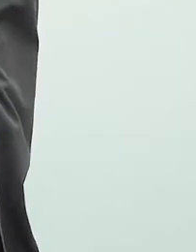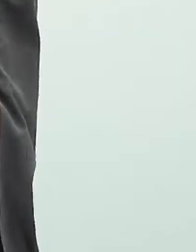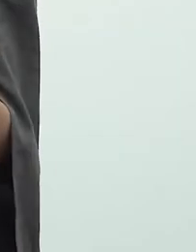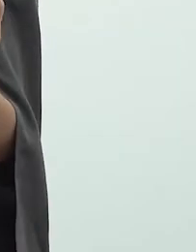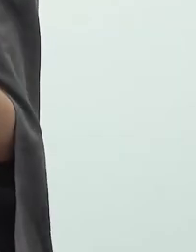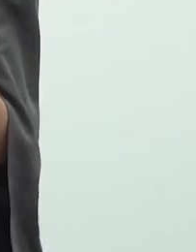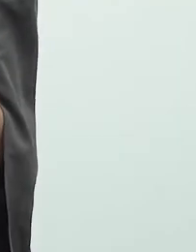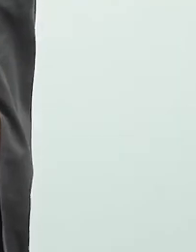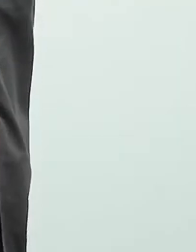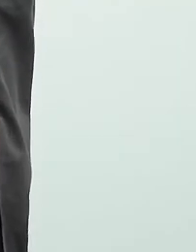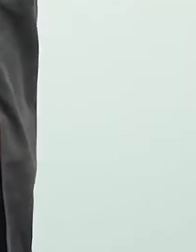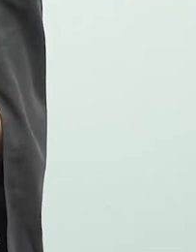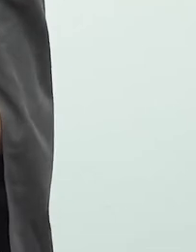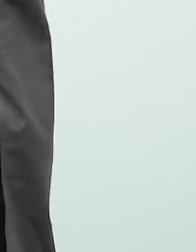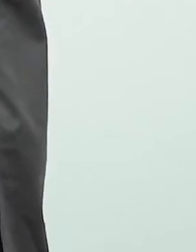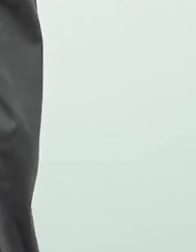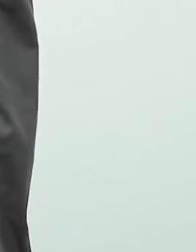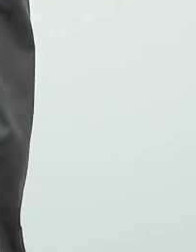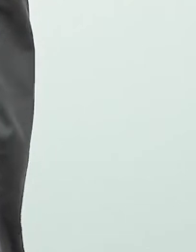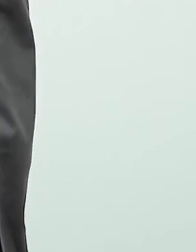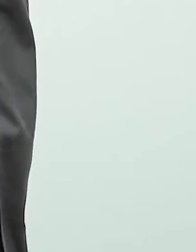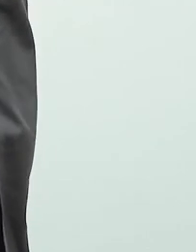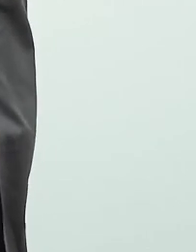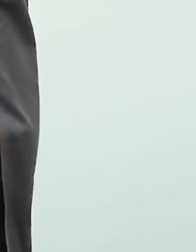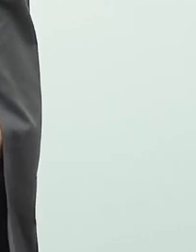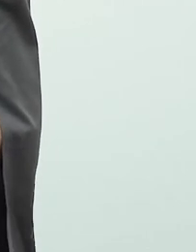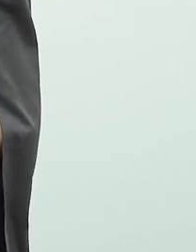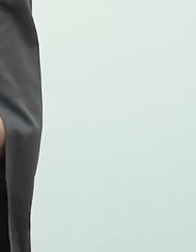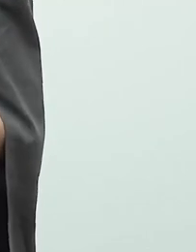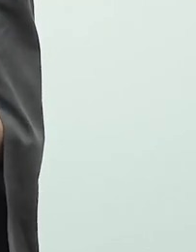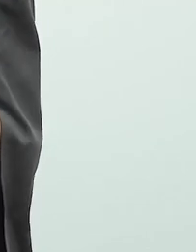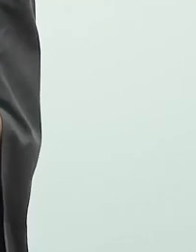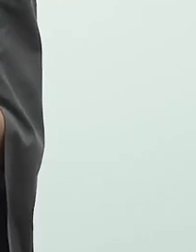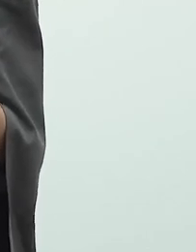해외 검과 많이 보게 되더라고요 4